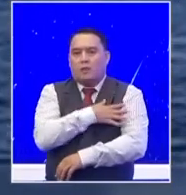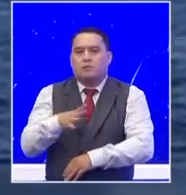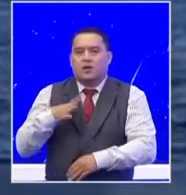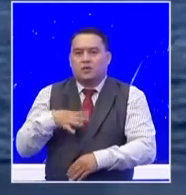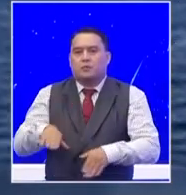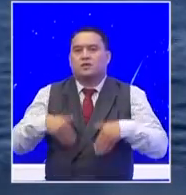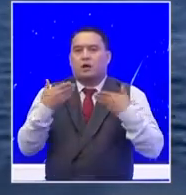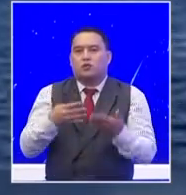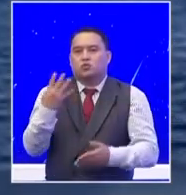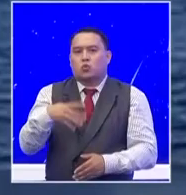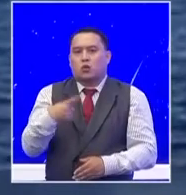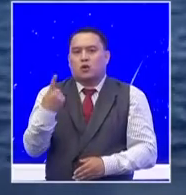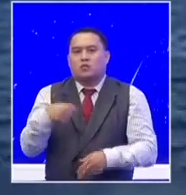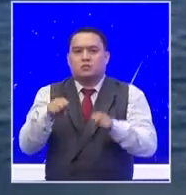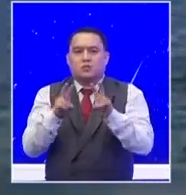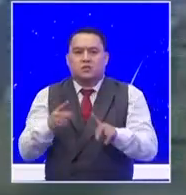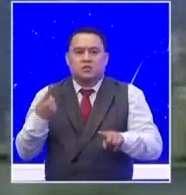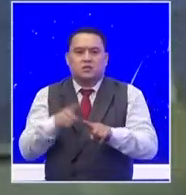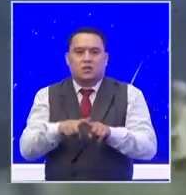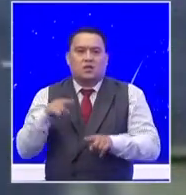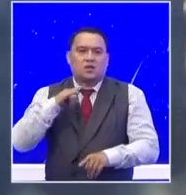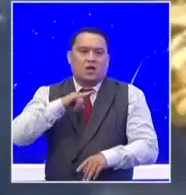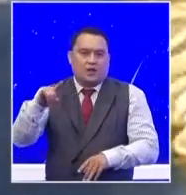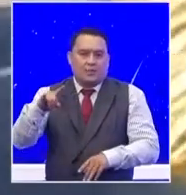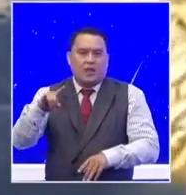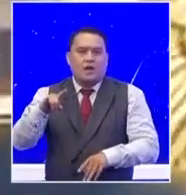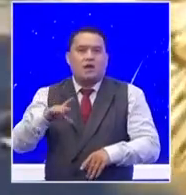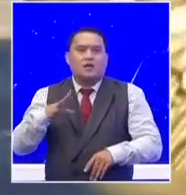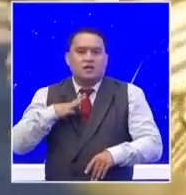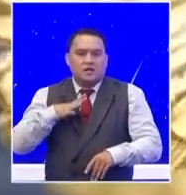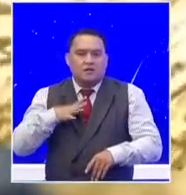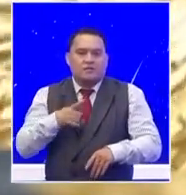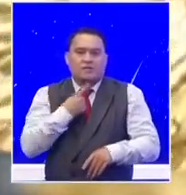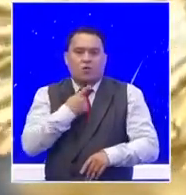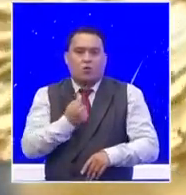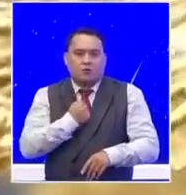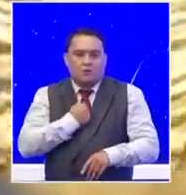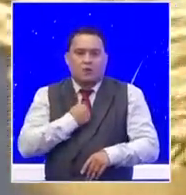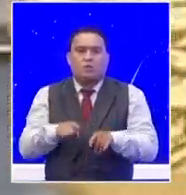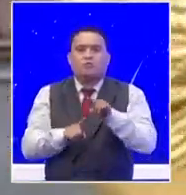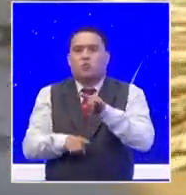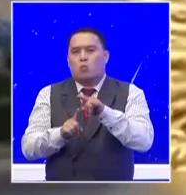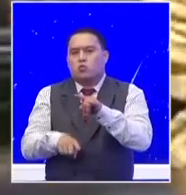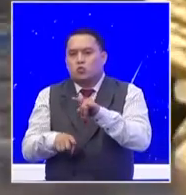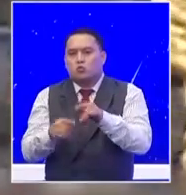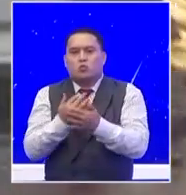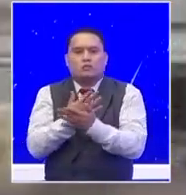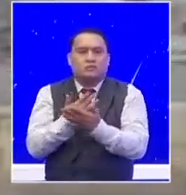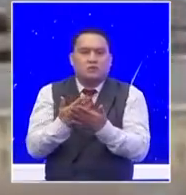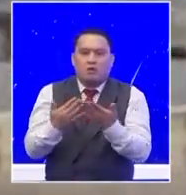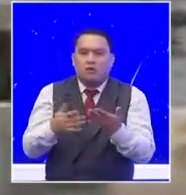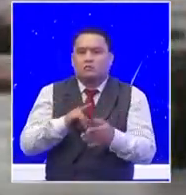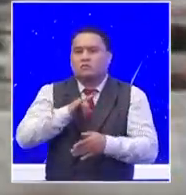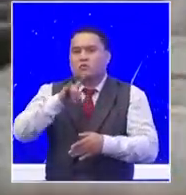была представлена 41 единицей авиационной техники, в том числе истребителями, фронтовыми,